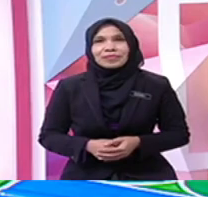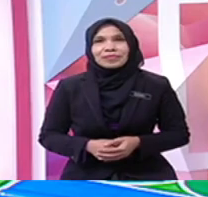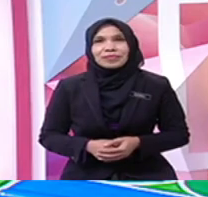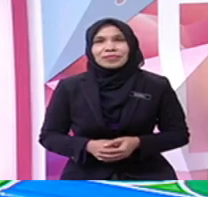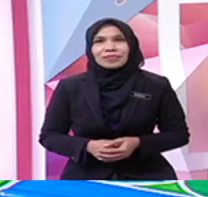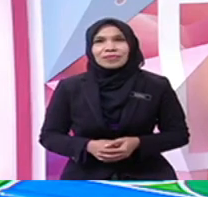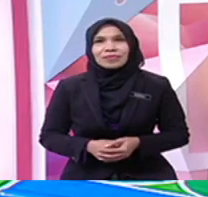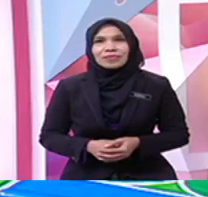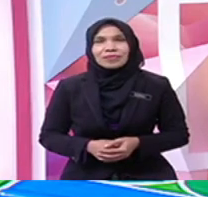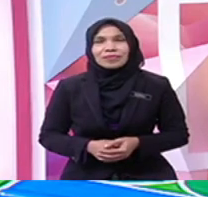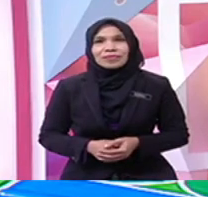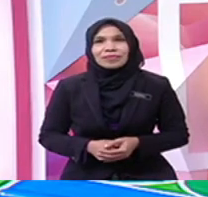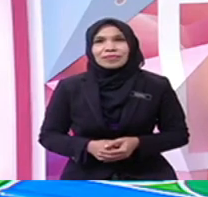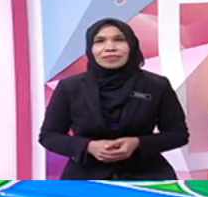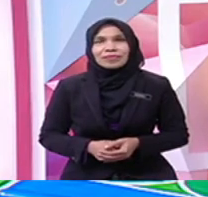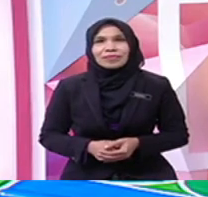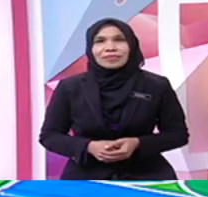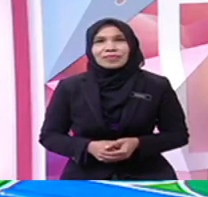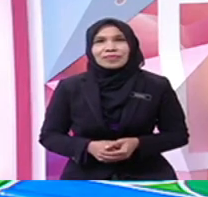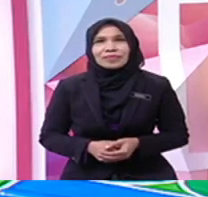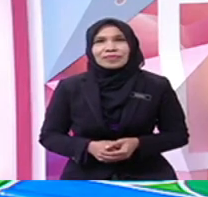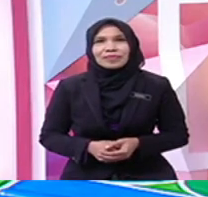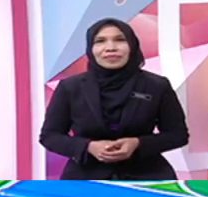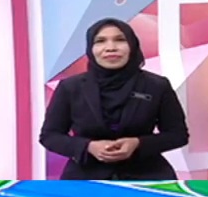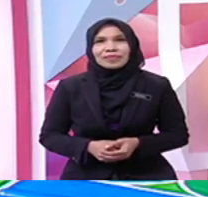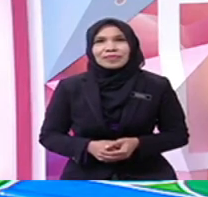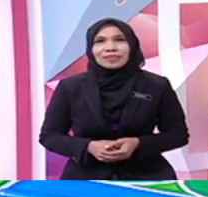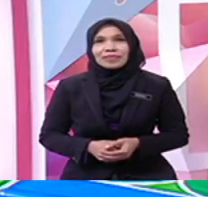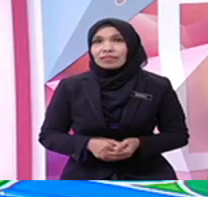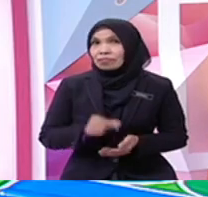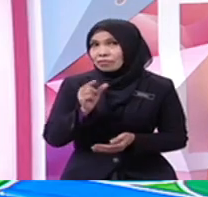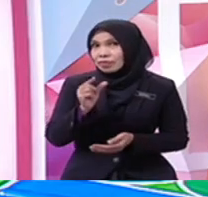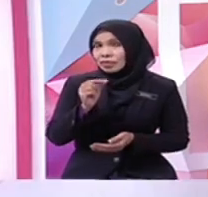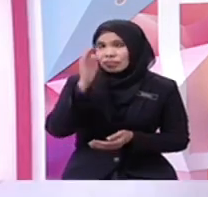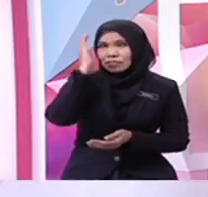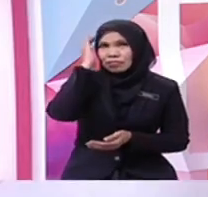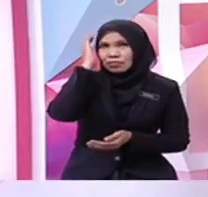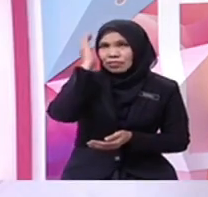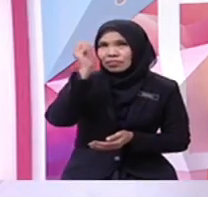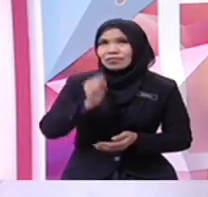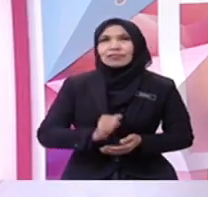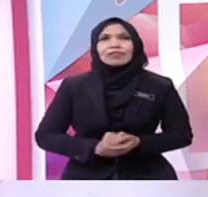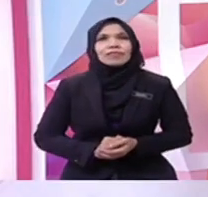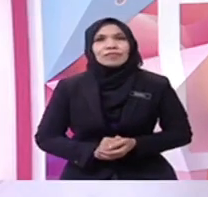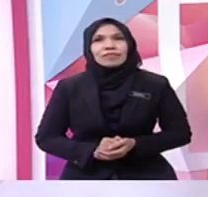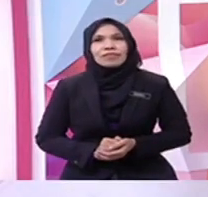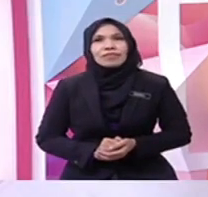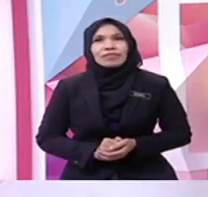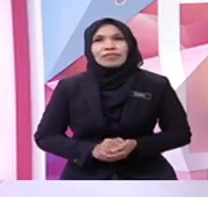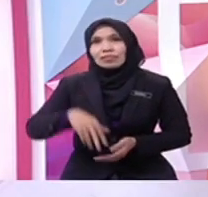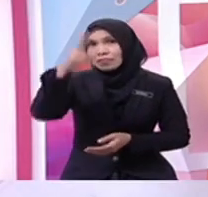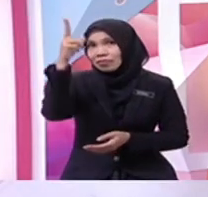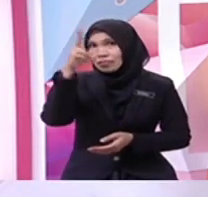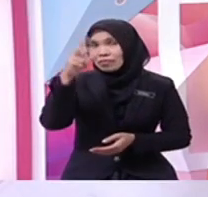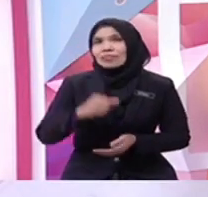Dan saya oke dan juga sedikit info buat Anda semuanya sudah menonton sekarang ini masih kita tahu kerajaan telah